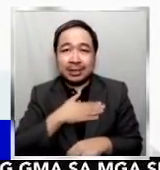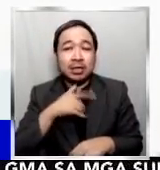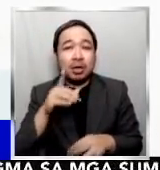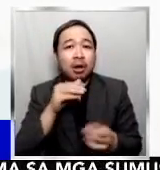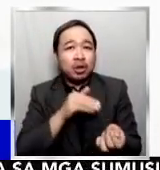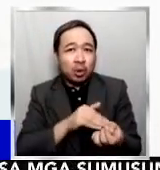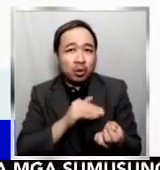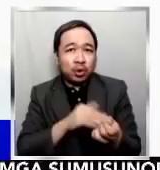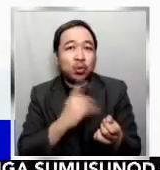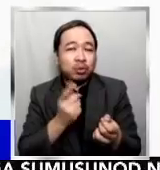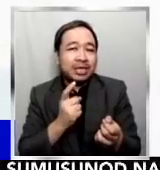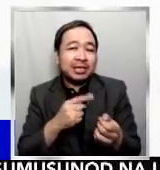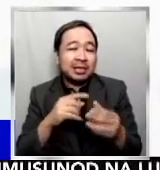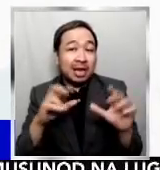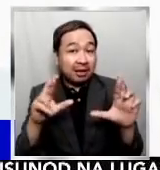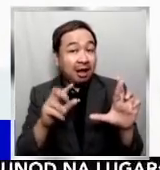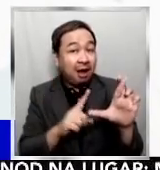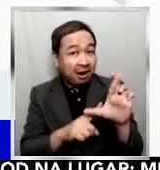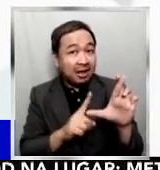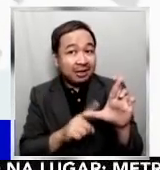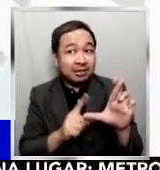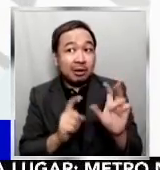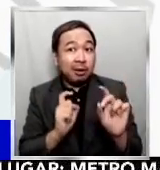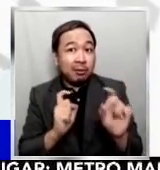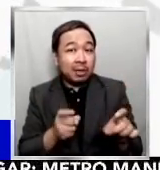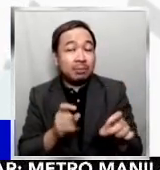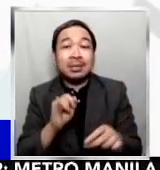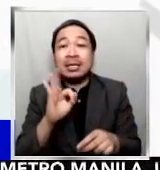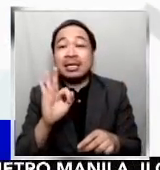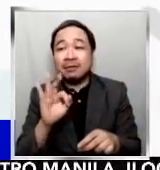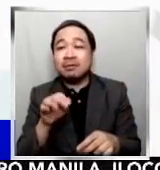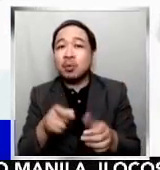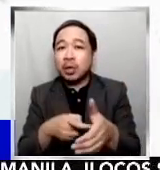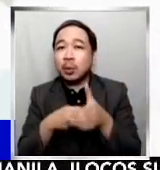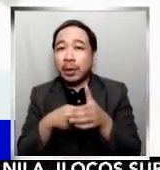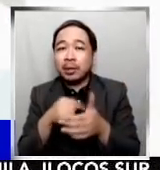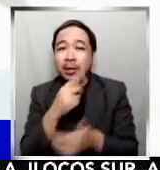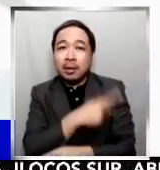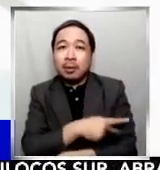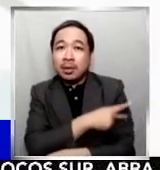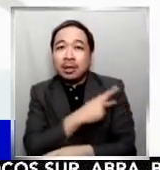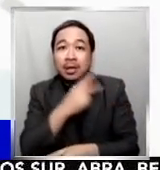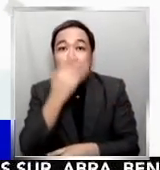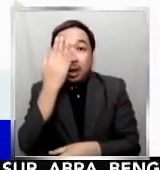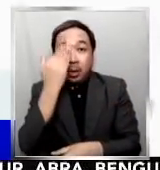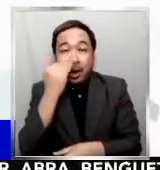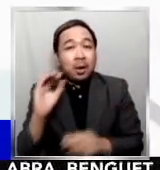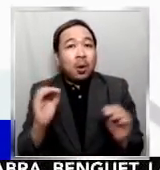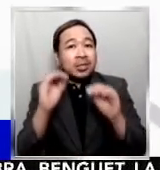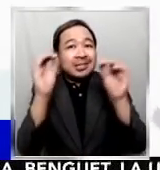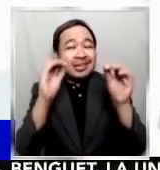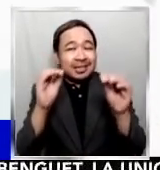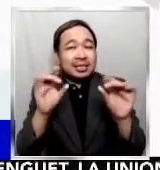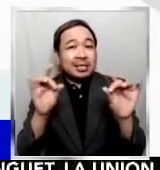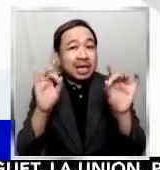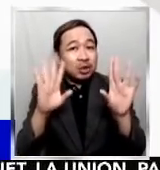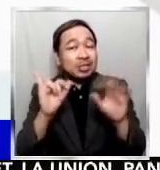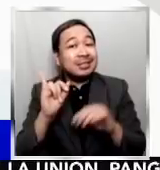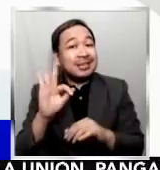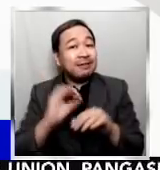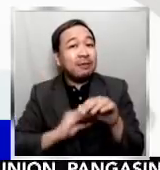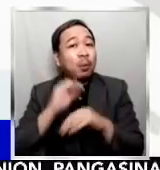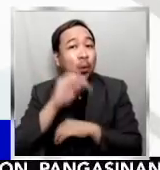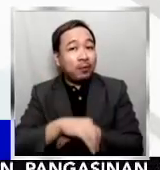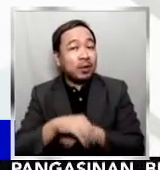ng oxygen kung talagang kinakailangan ng pasyente. Meron pong toxicity ang oxygen, no? At pwedeng ma-injure actually ang ating